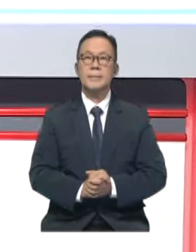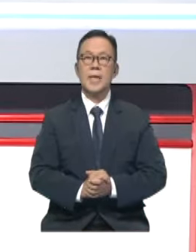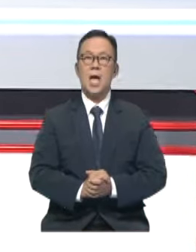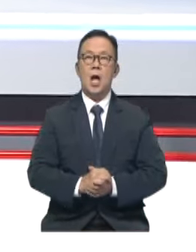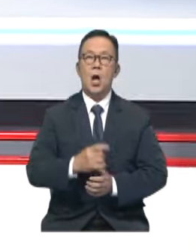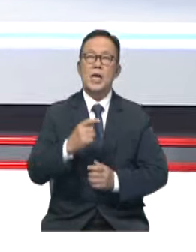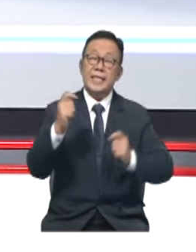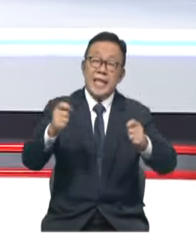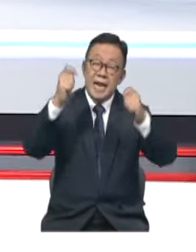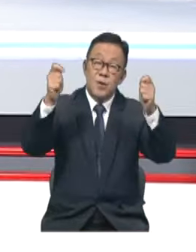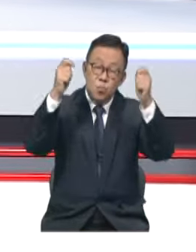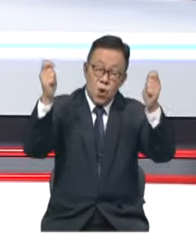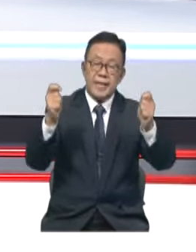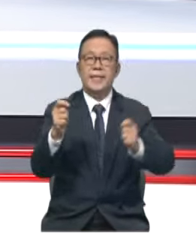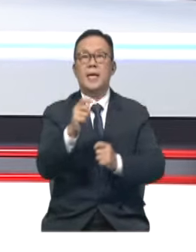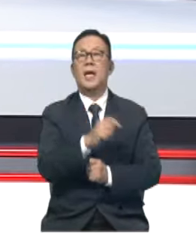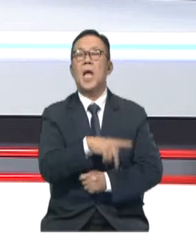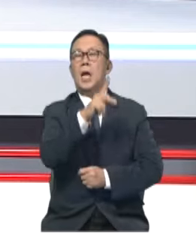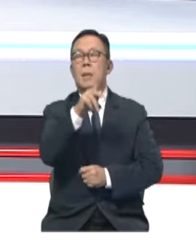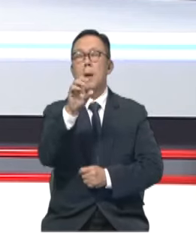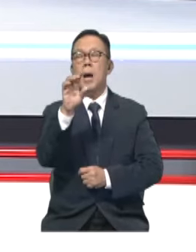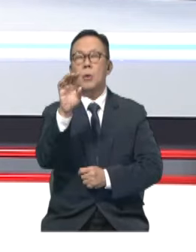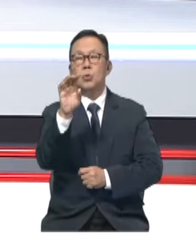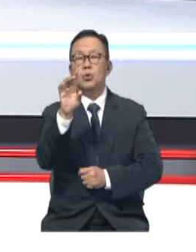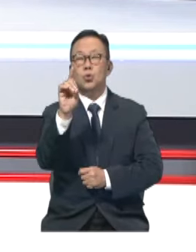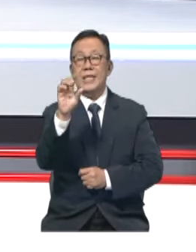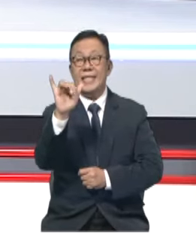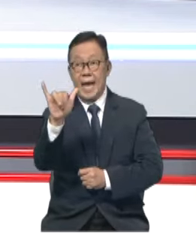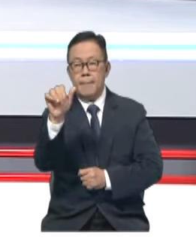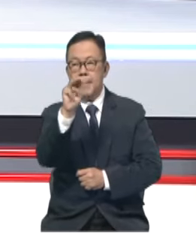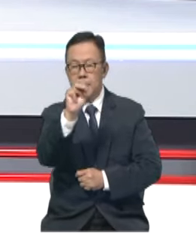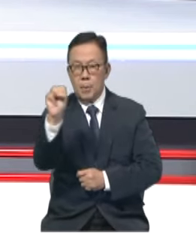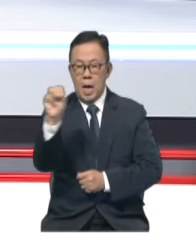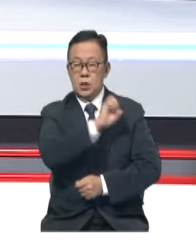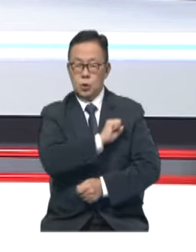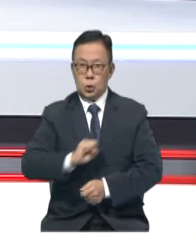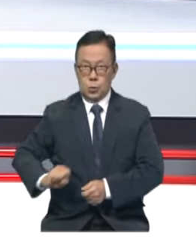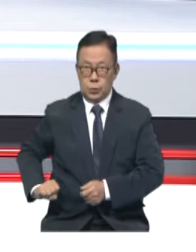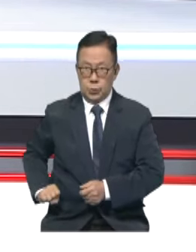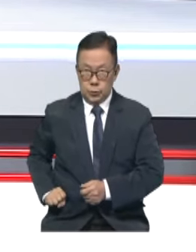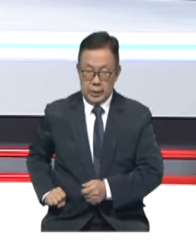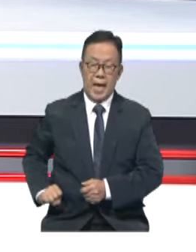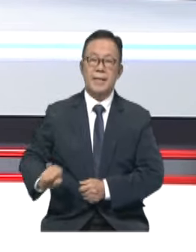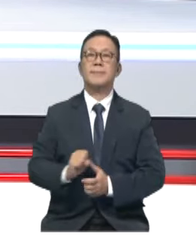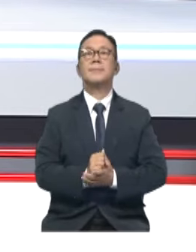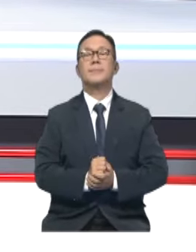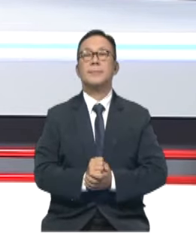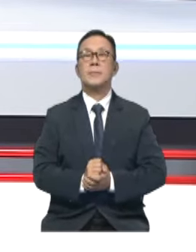Sambutan Hari Keputeraan ke bawah Duli Yang Maha Mulia Paduka Seri Baginda Sultan dan Yang di-Pertuan Negara Brunei